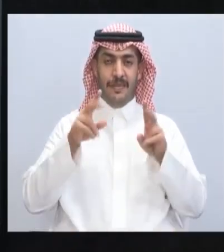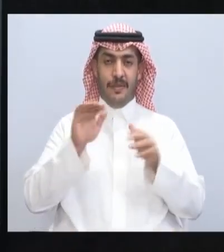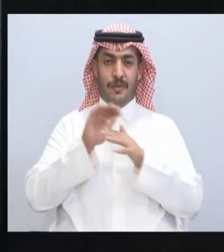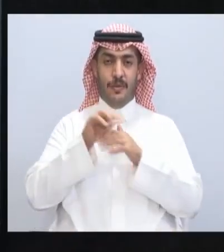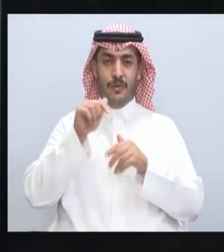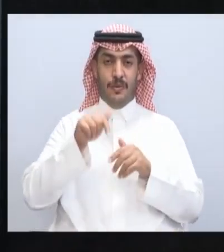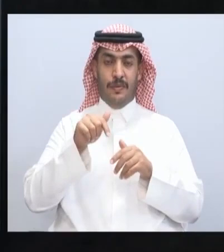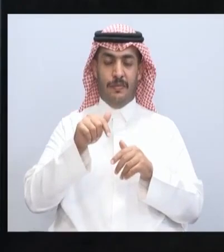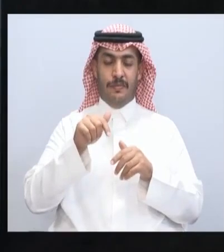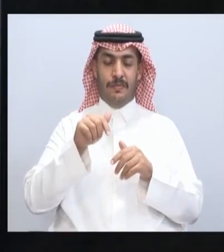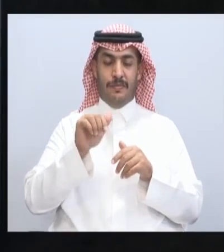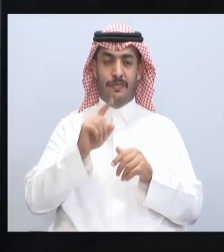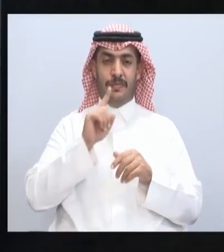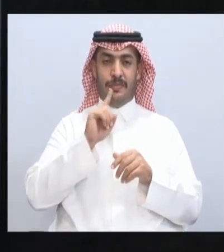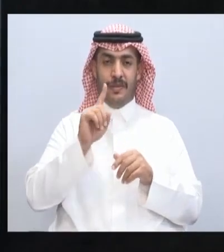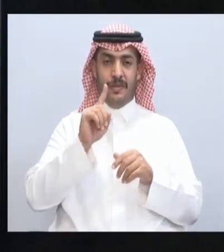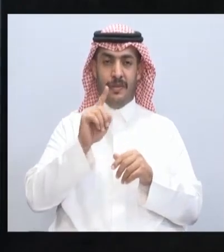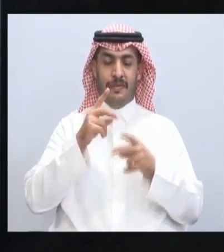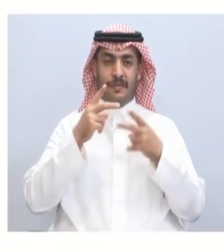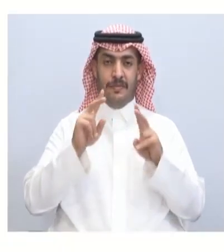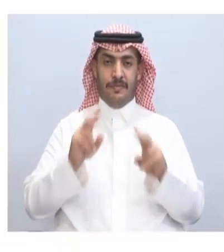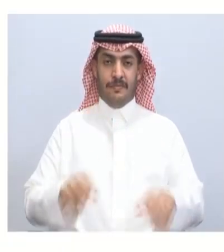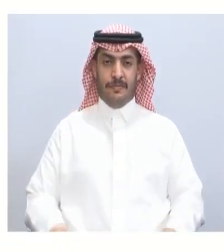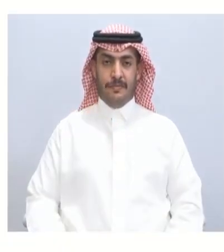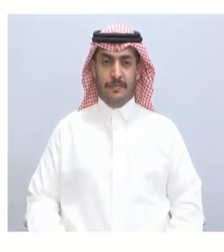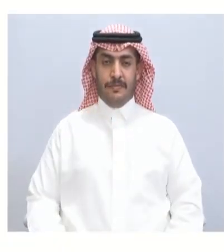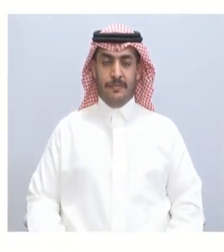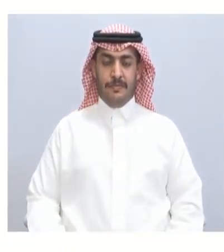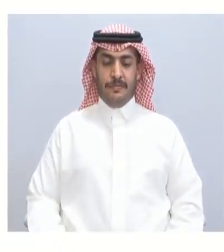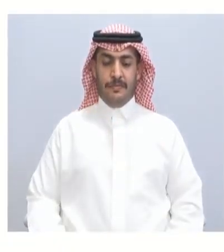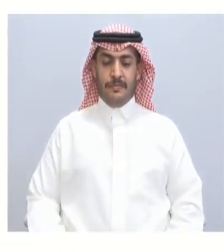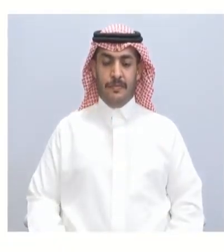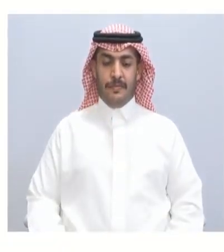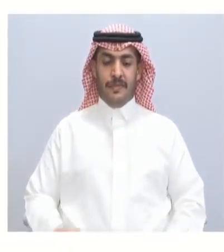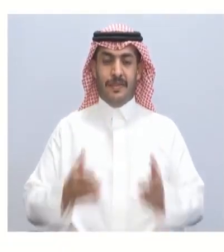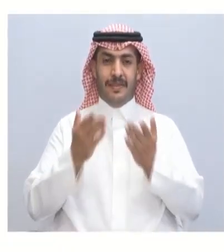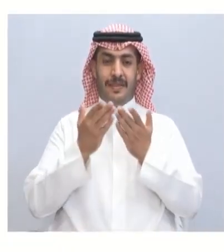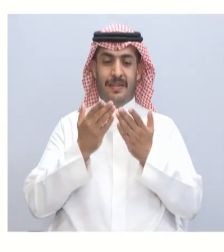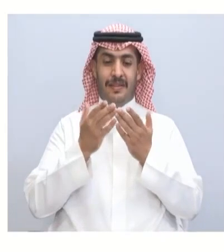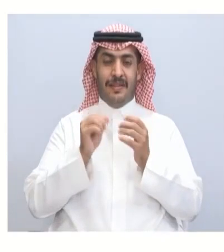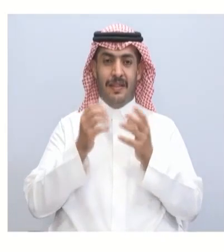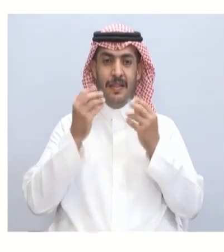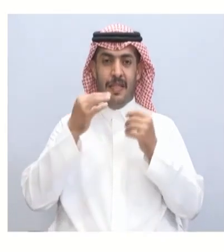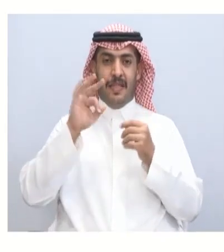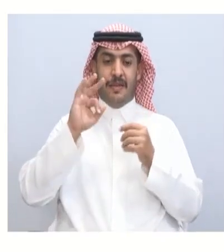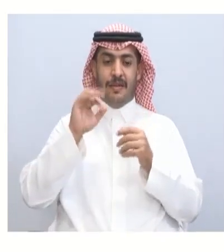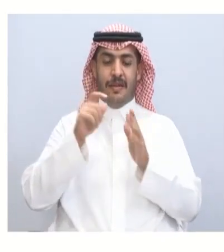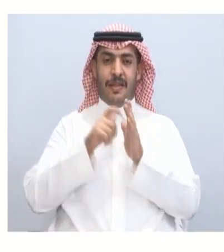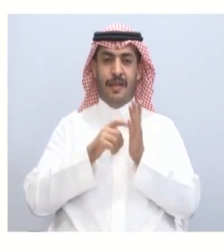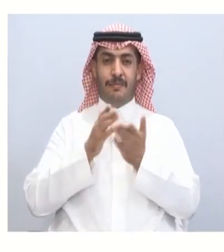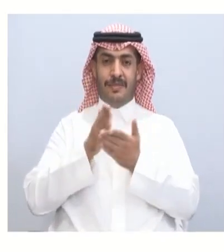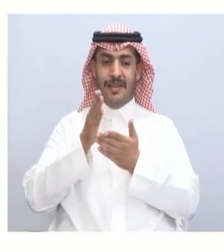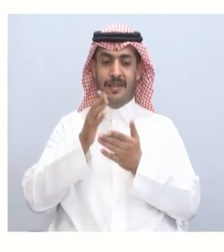درسنا لهذا اليوم بسم الله فلنبدا نتعرف الصف التعليم الثانوي نظام